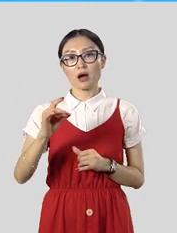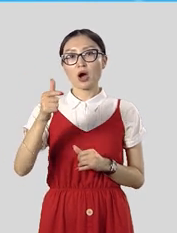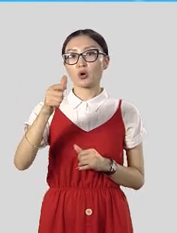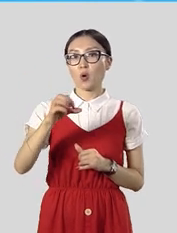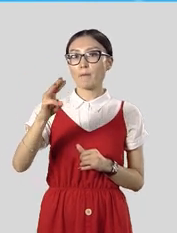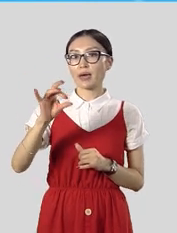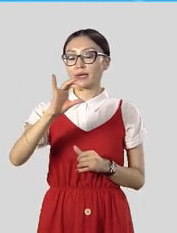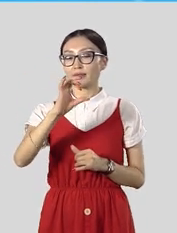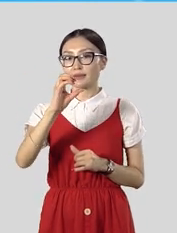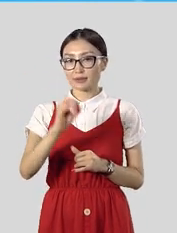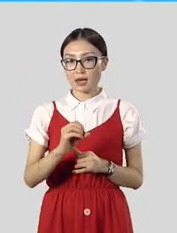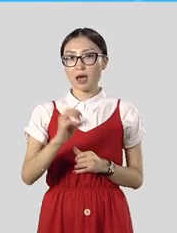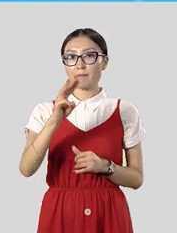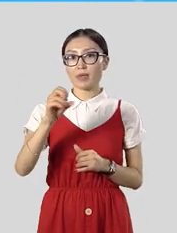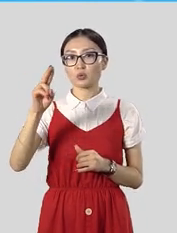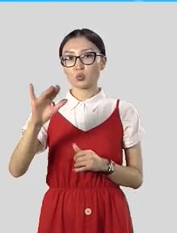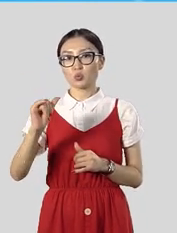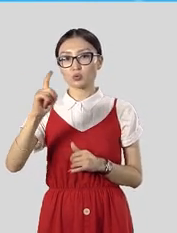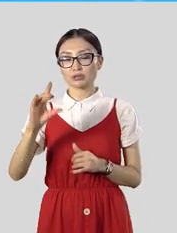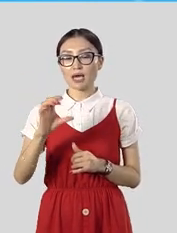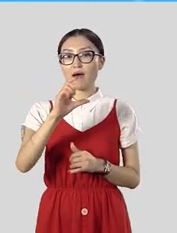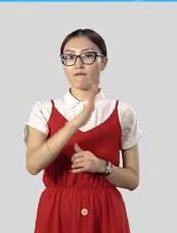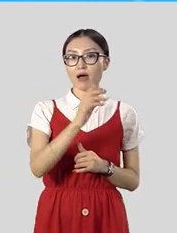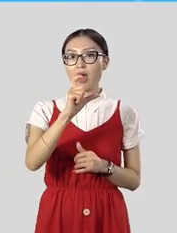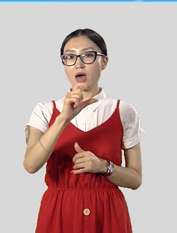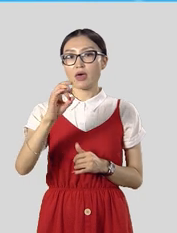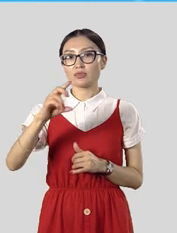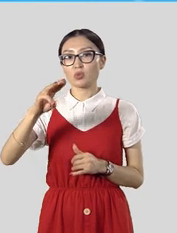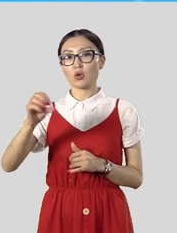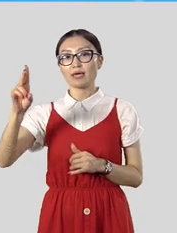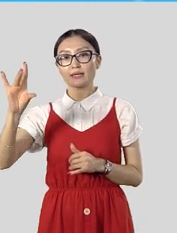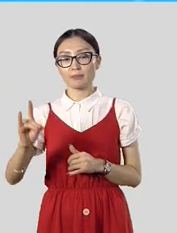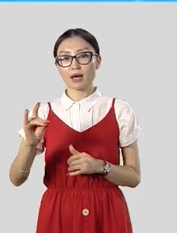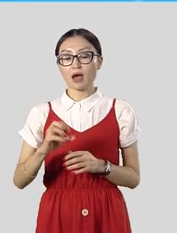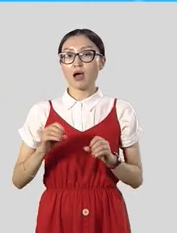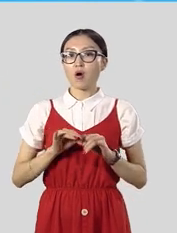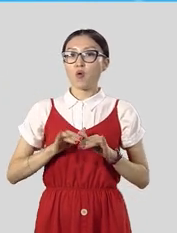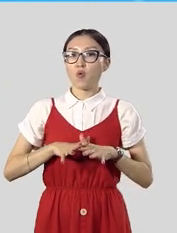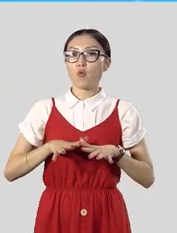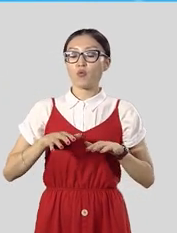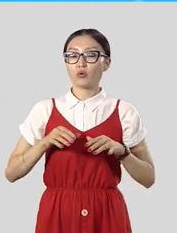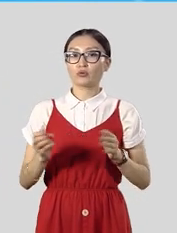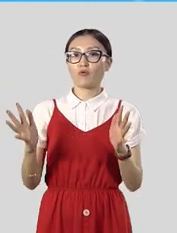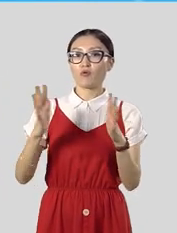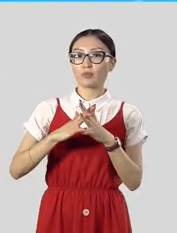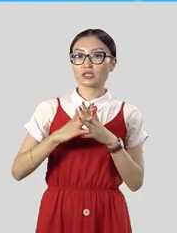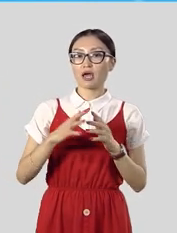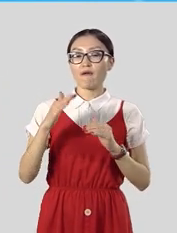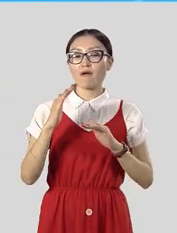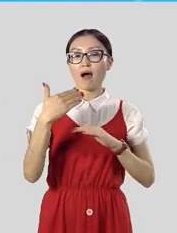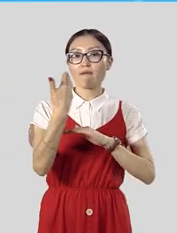гаметы сифоидных медуз развиваются в энтодерме. Оплодотворение происходит во внешней водной